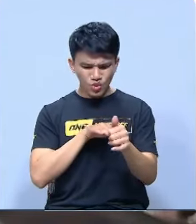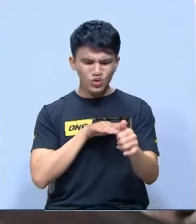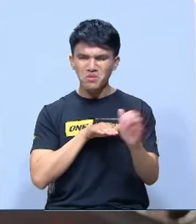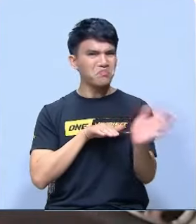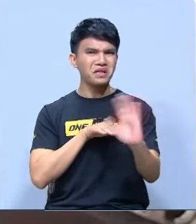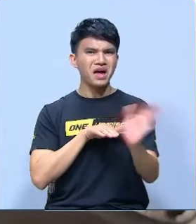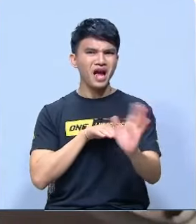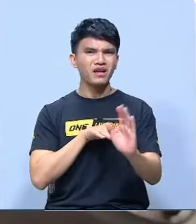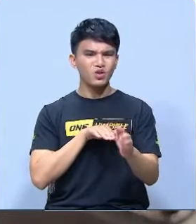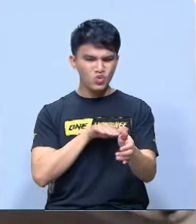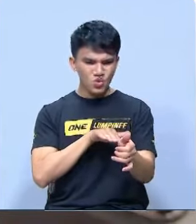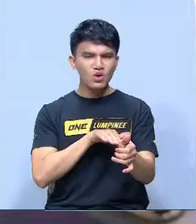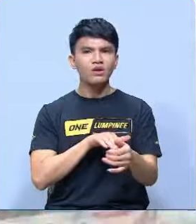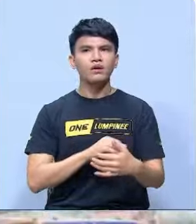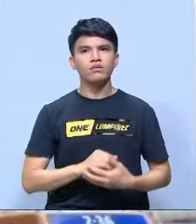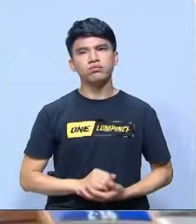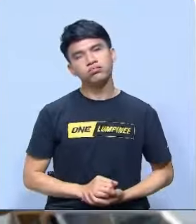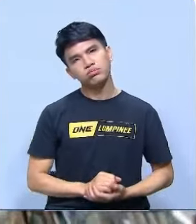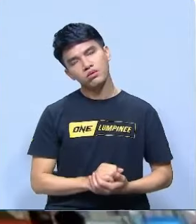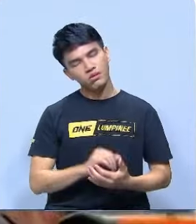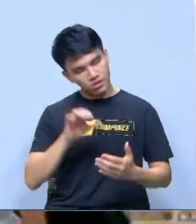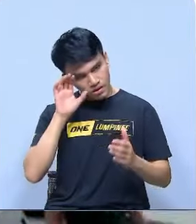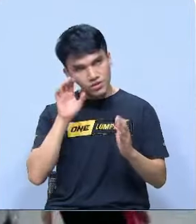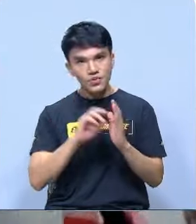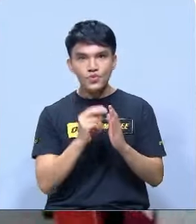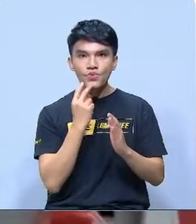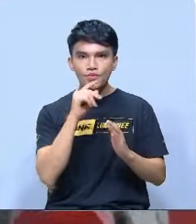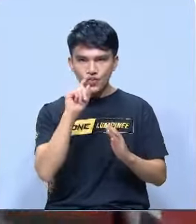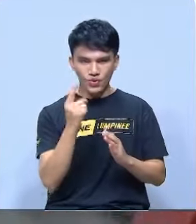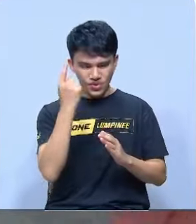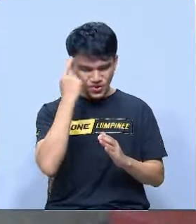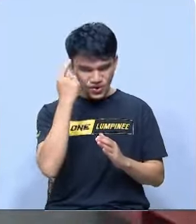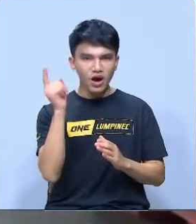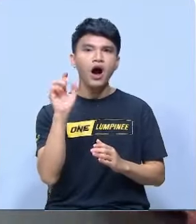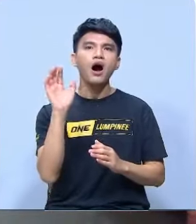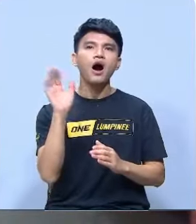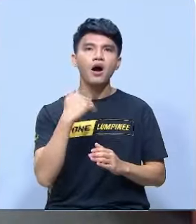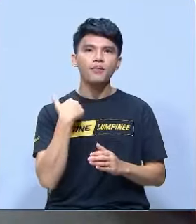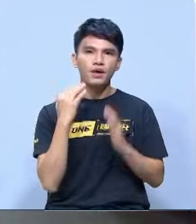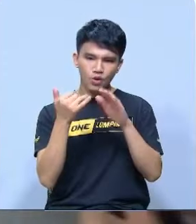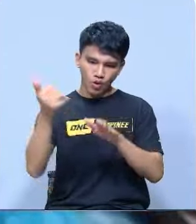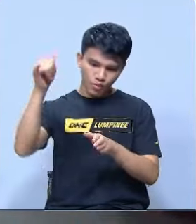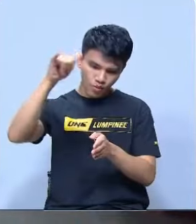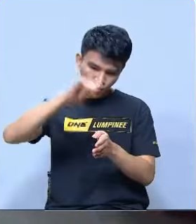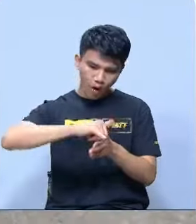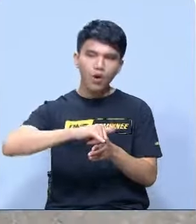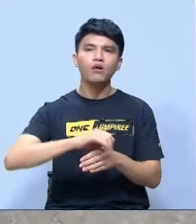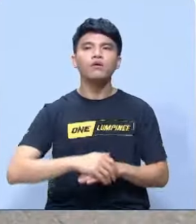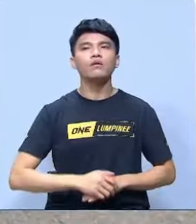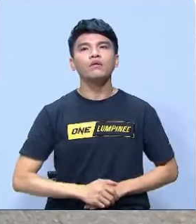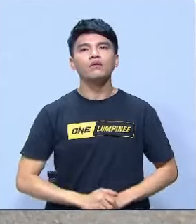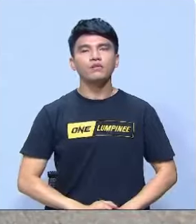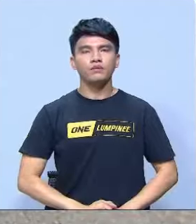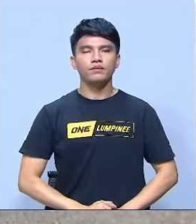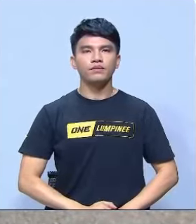จอดอยู่เลยสุดท้ายก็เลยต้องไปเพลย์ภาพดูจากกล้องหน้ารถถึงได้รู้ว่าอ้าวมีคนตกลงมาตรงรูนี้ฟังเสียงเ